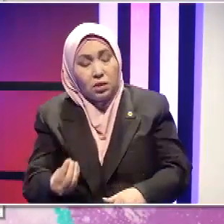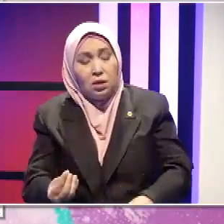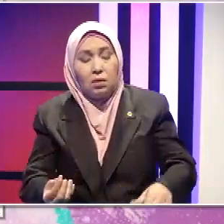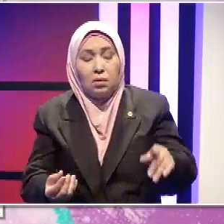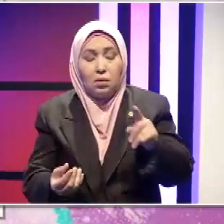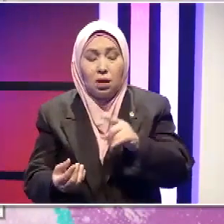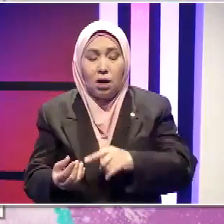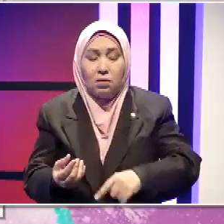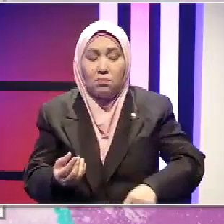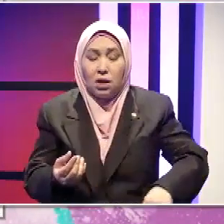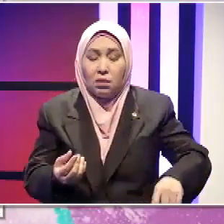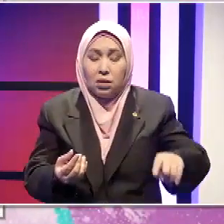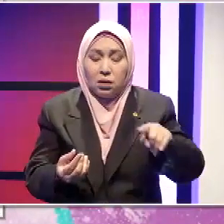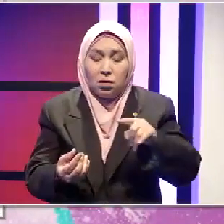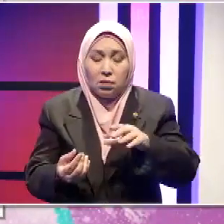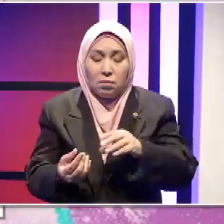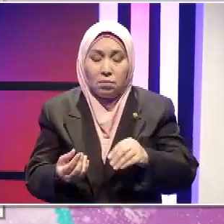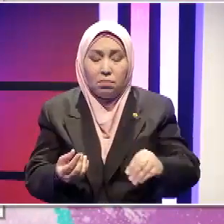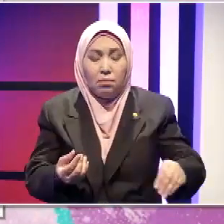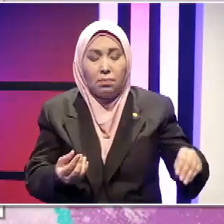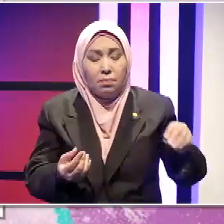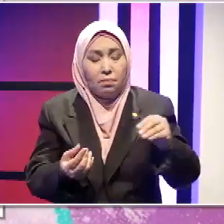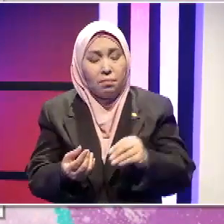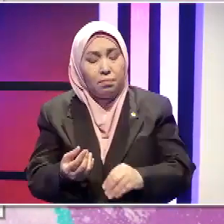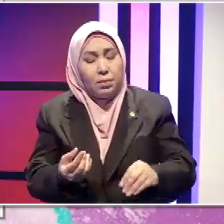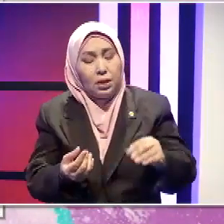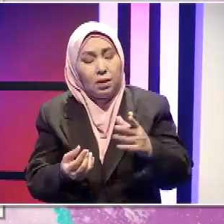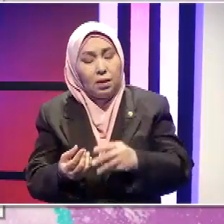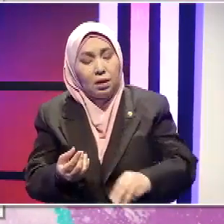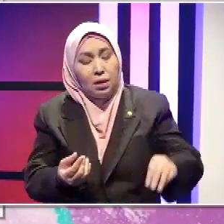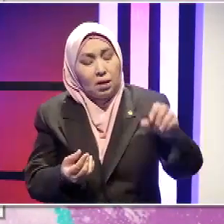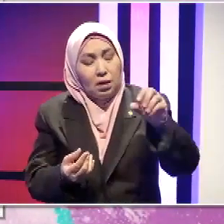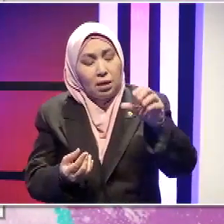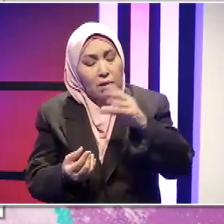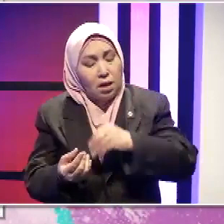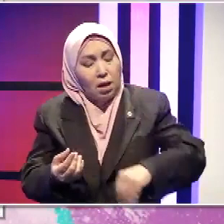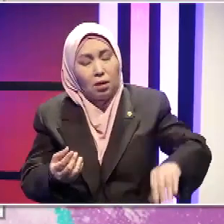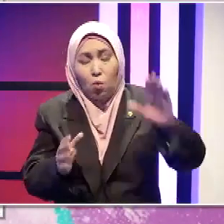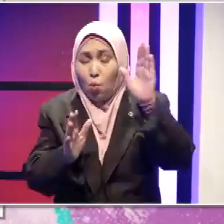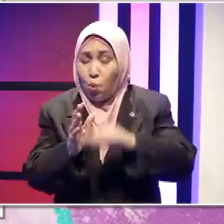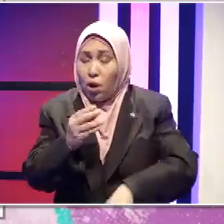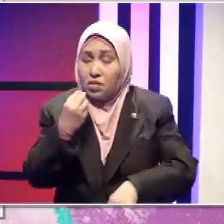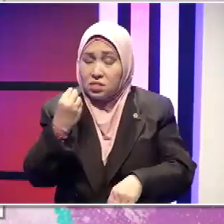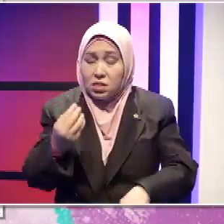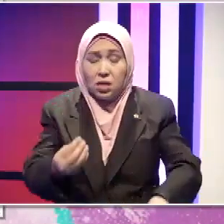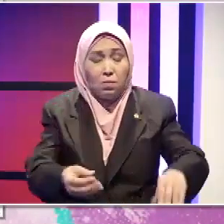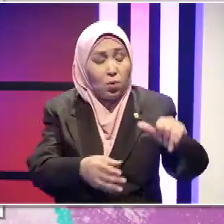nawnaw Yi bumi Miss